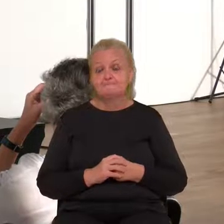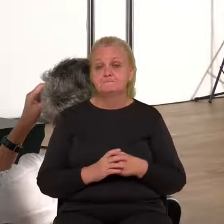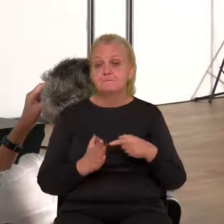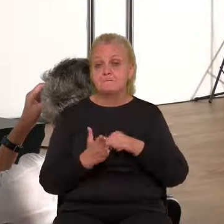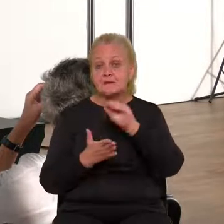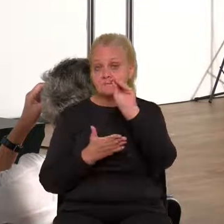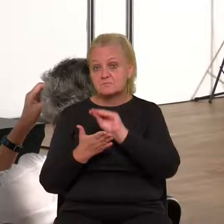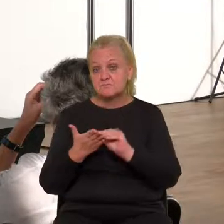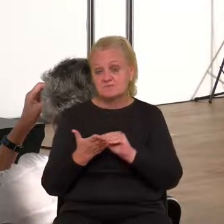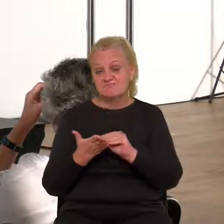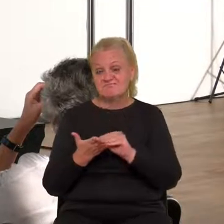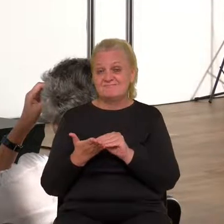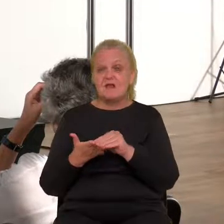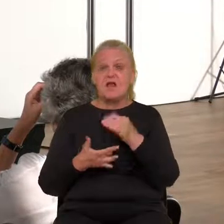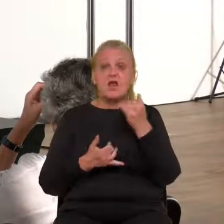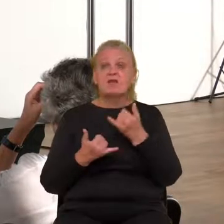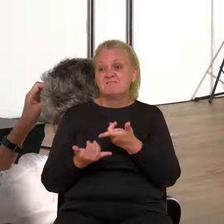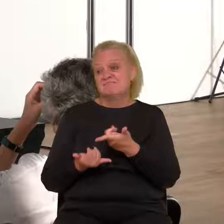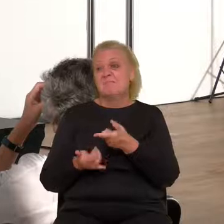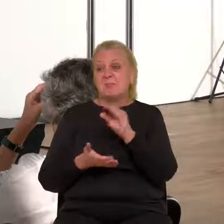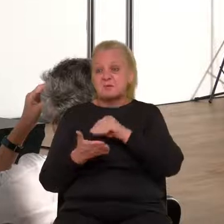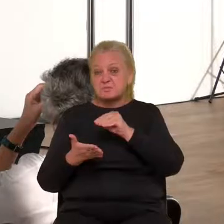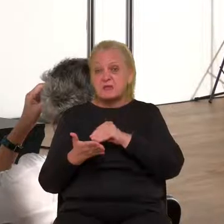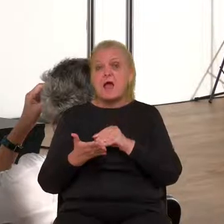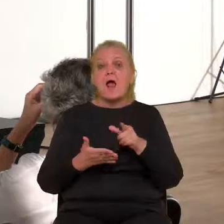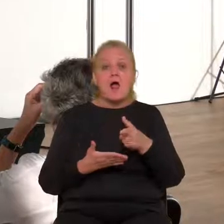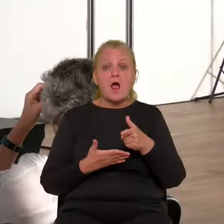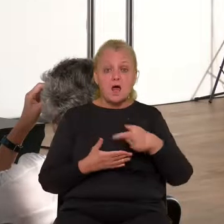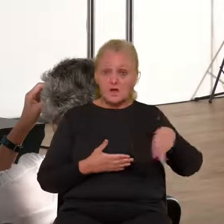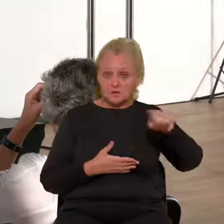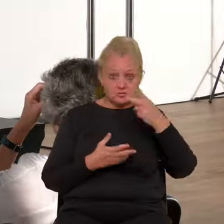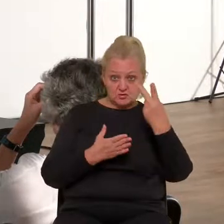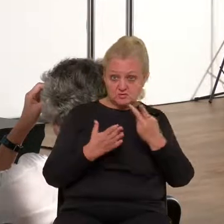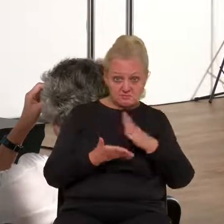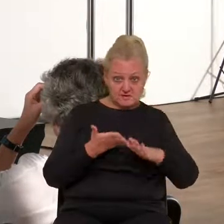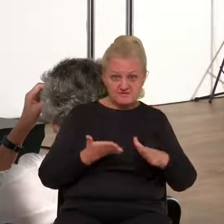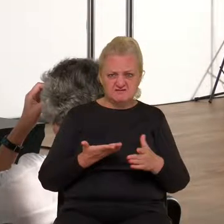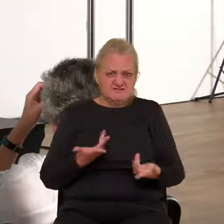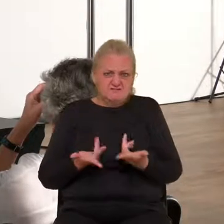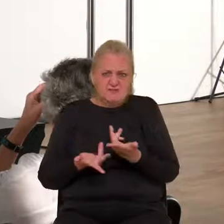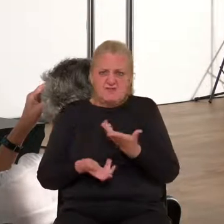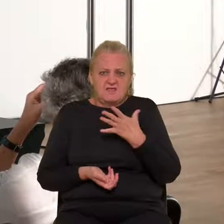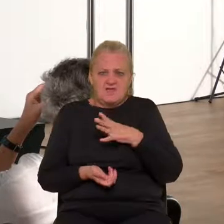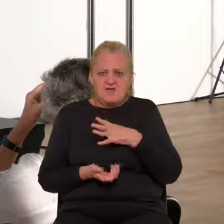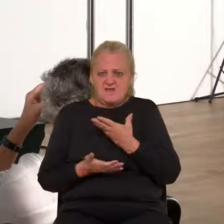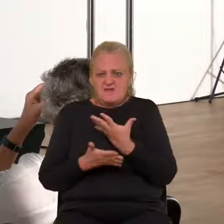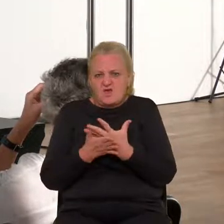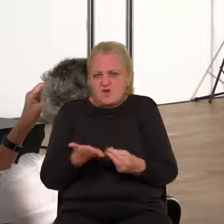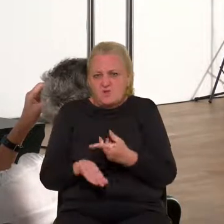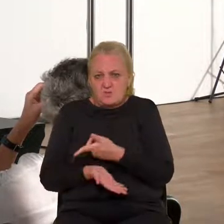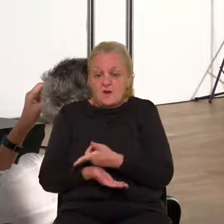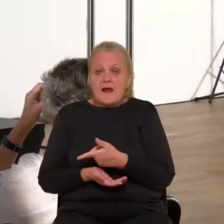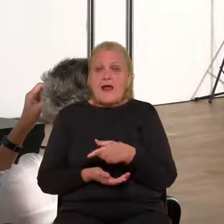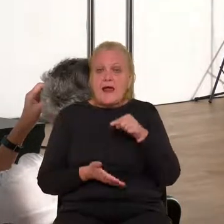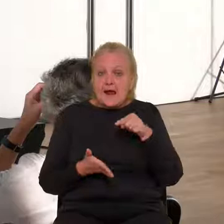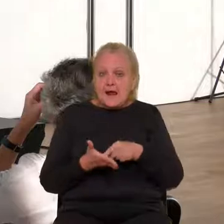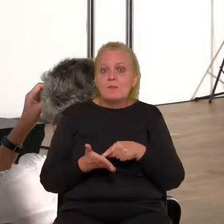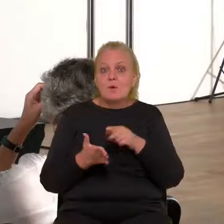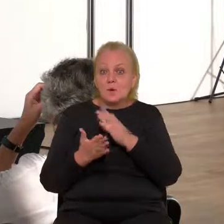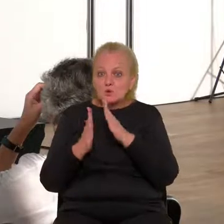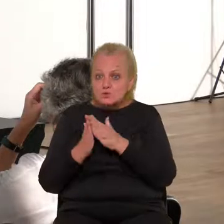pisarz jest nic nie wart. Jeżeli nie ma czytelników, to czytelnicy czynią książkę czymś ludzkim.